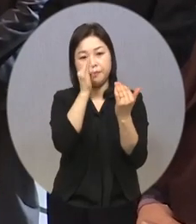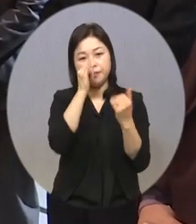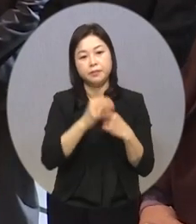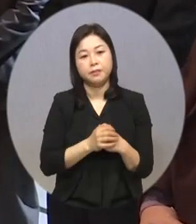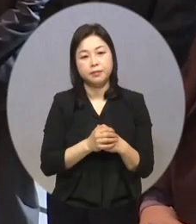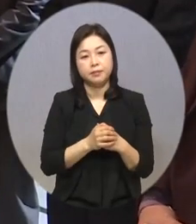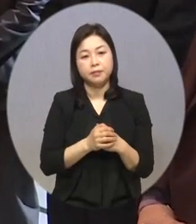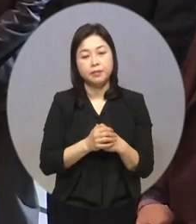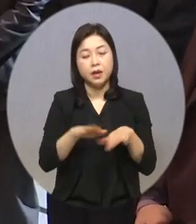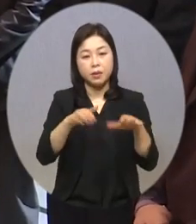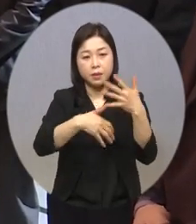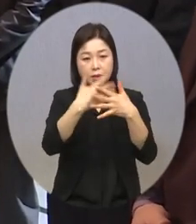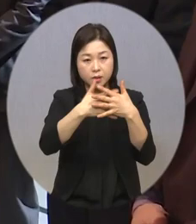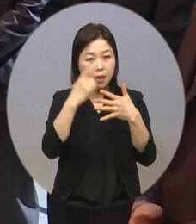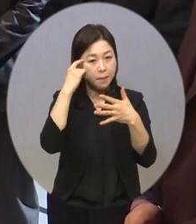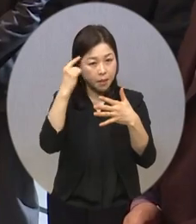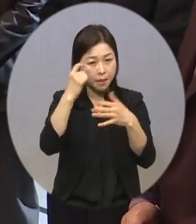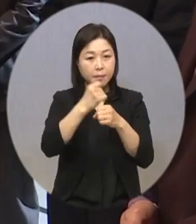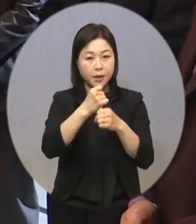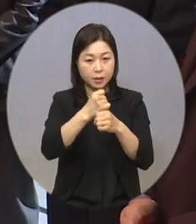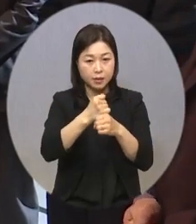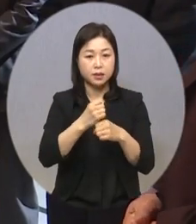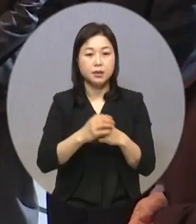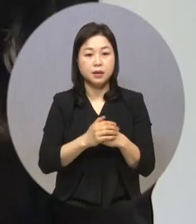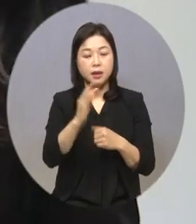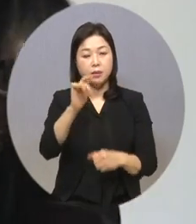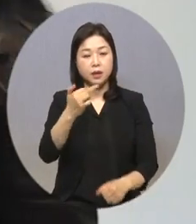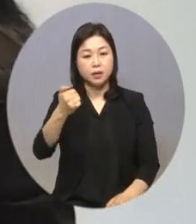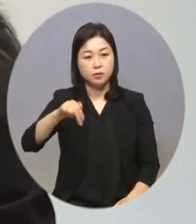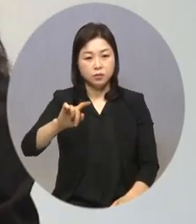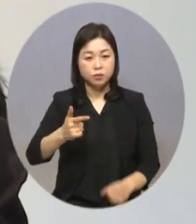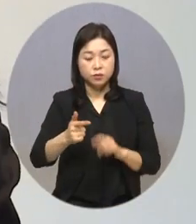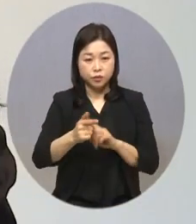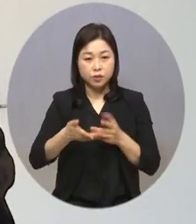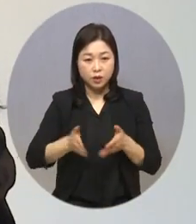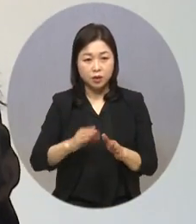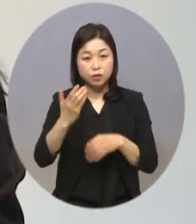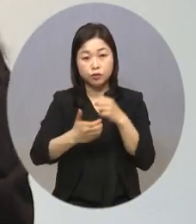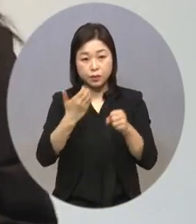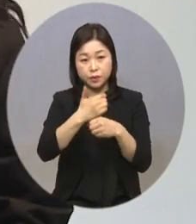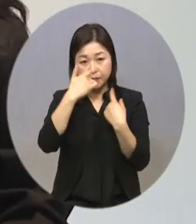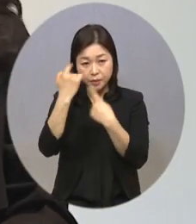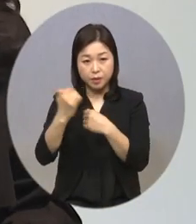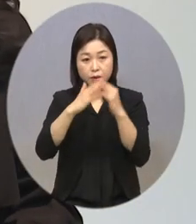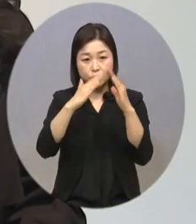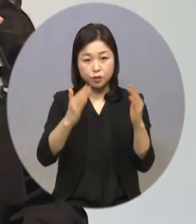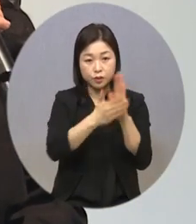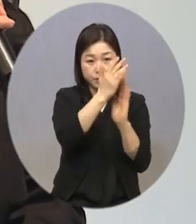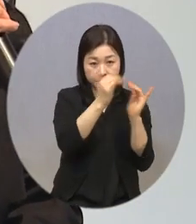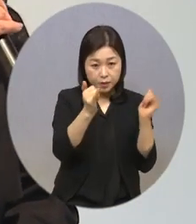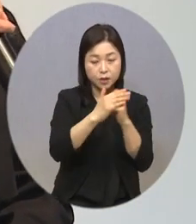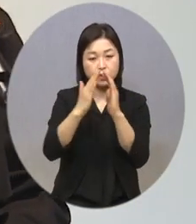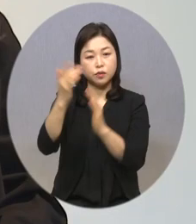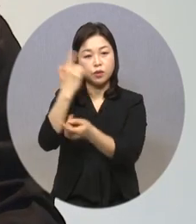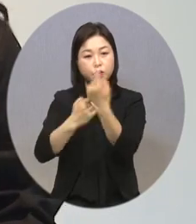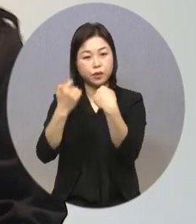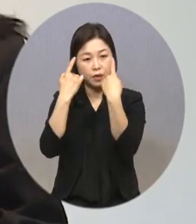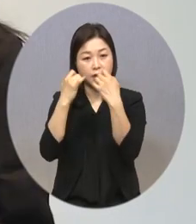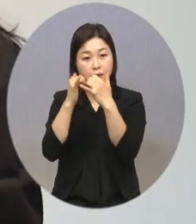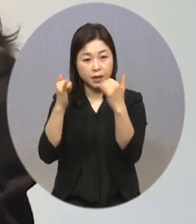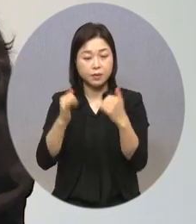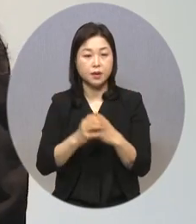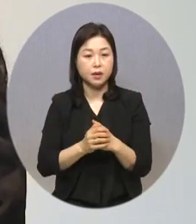전시회는 비디오 아트 창시자인 고 백남준 작가 탄생 90주년을 맞아 전주 시민과 전주를 찾는